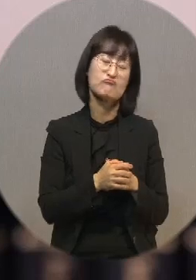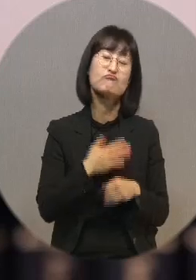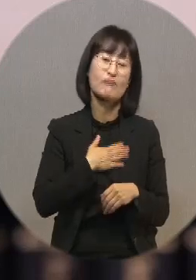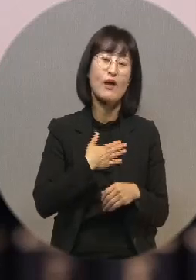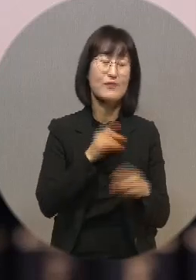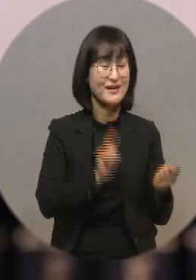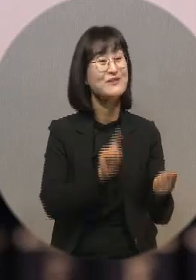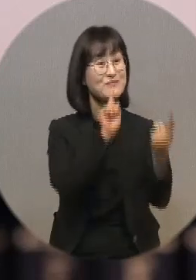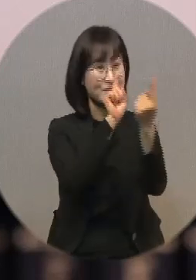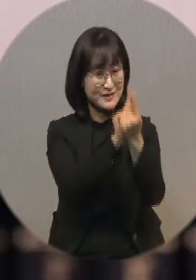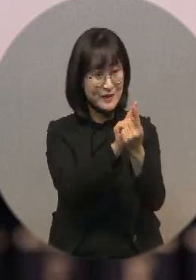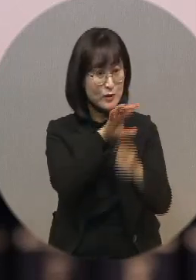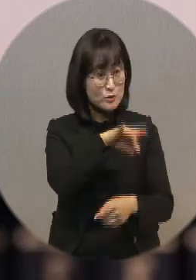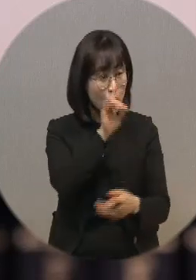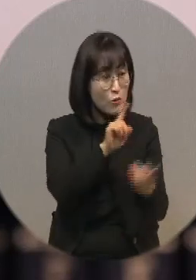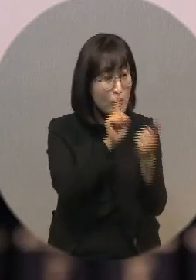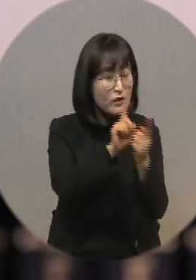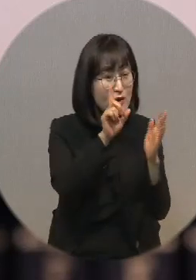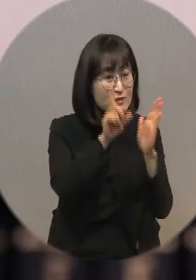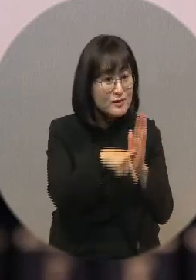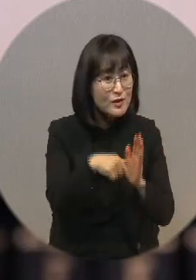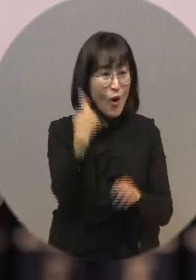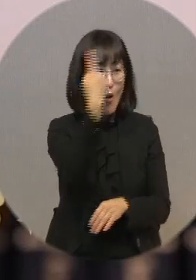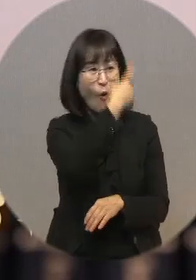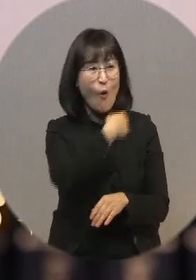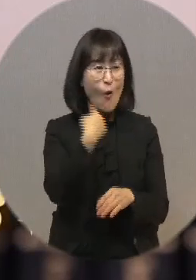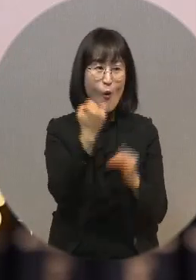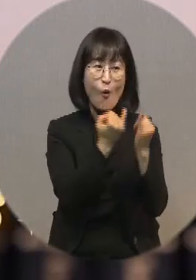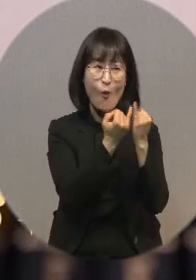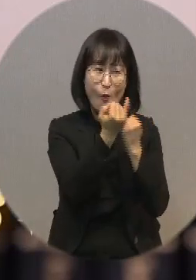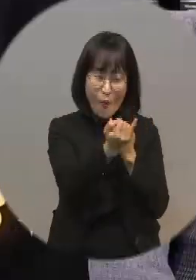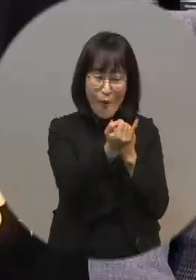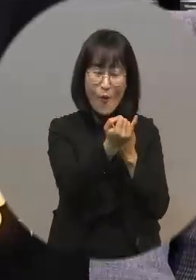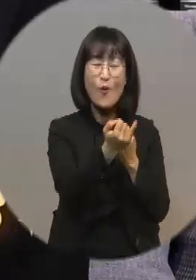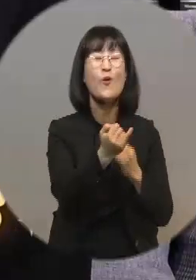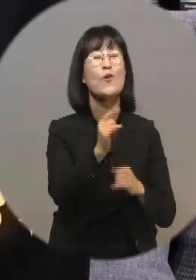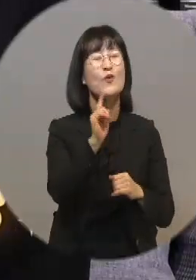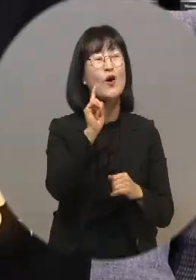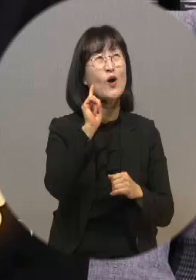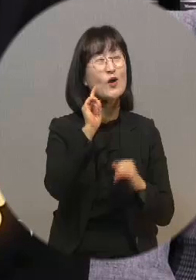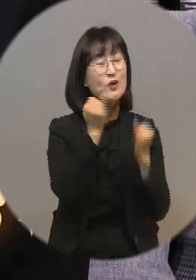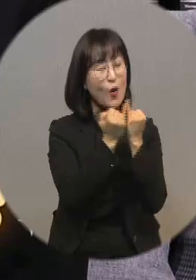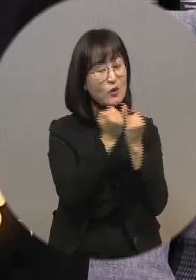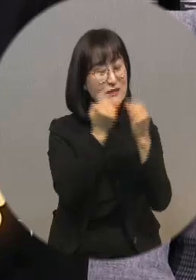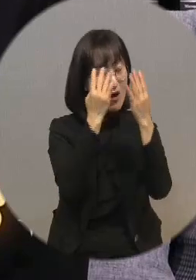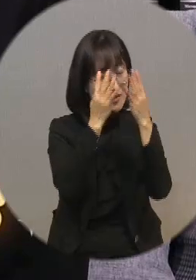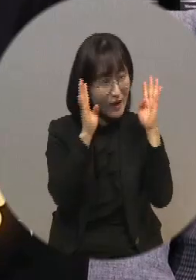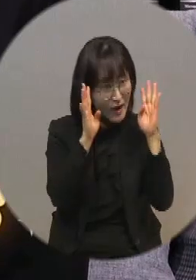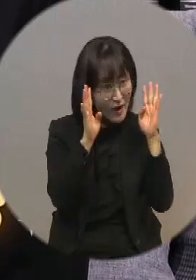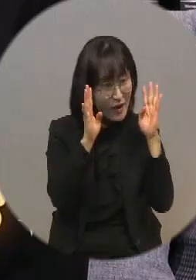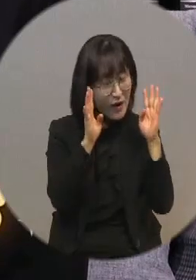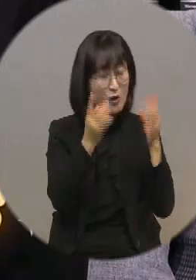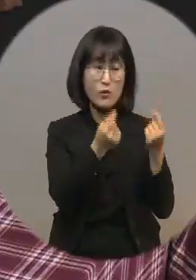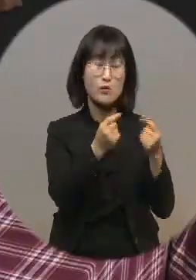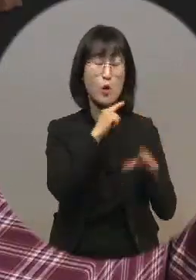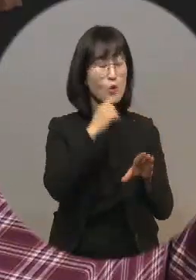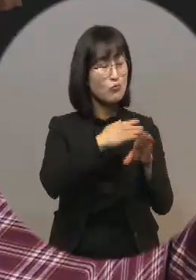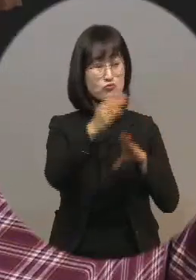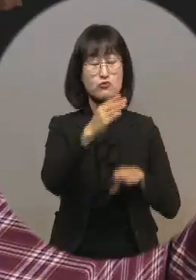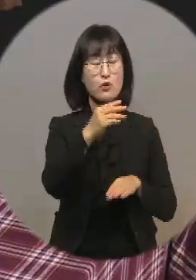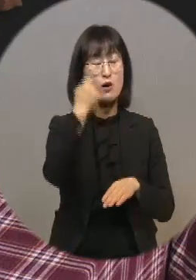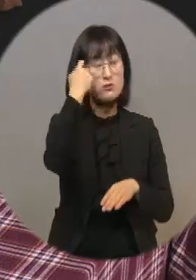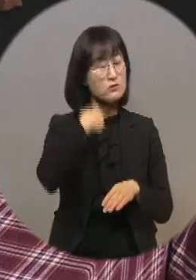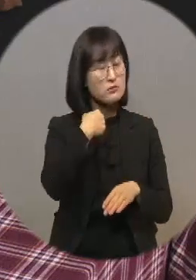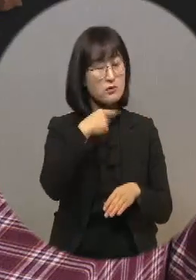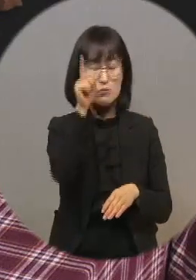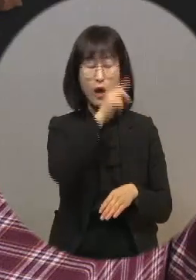처음에 만났을 때도요 그냥 이쁜 이제 여대생 같은 느낌이었지 약간 그 북한 느낌도 하나도 안 났어요. 탈북자